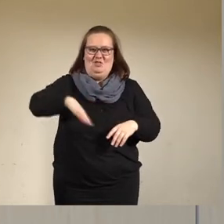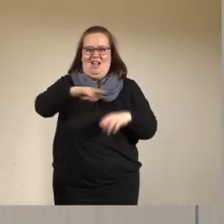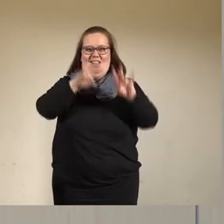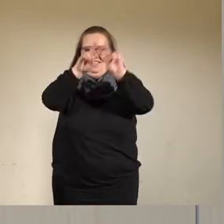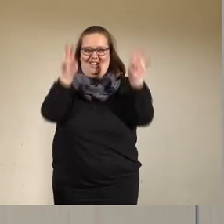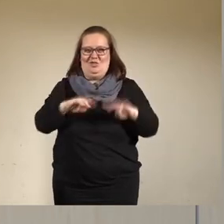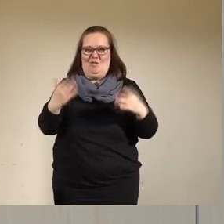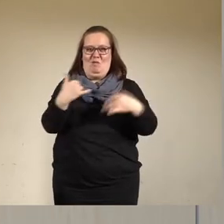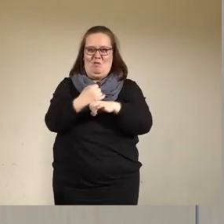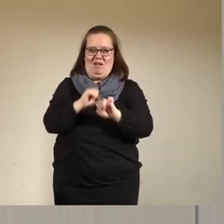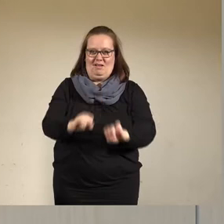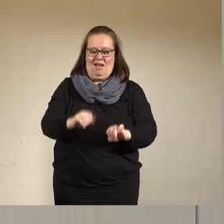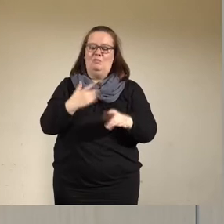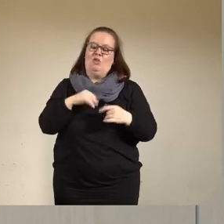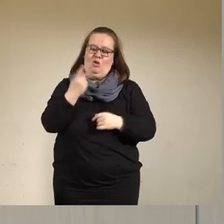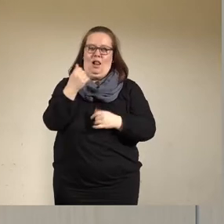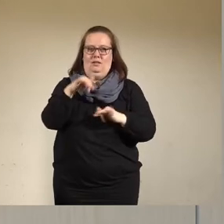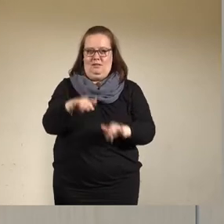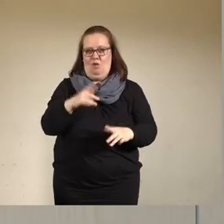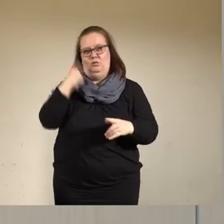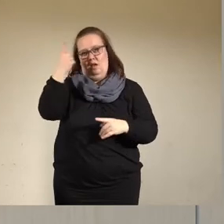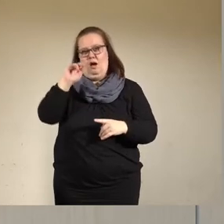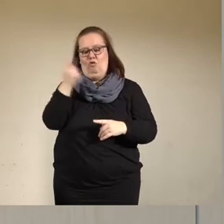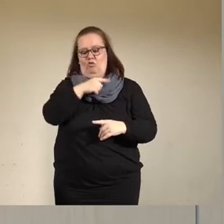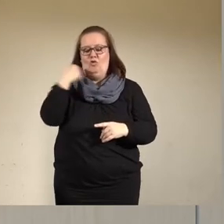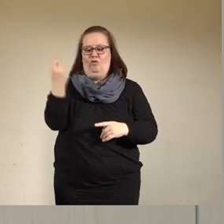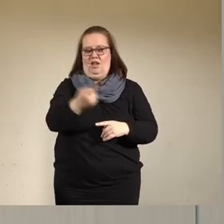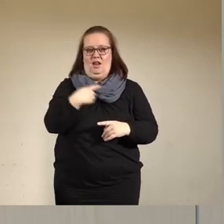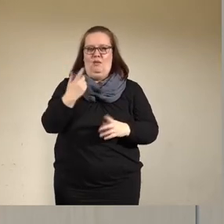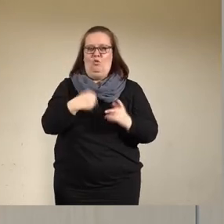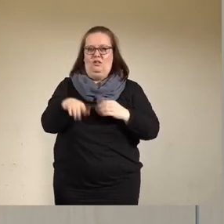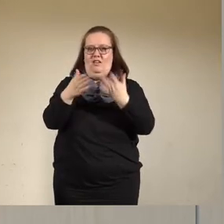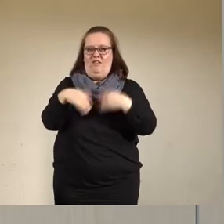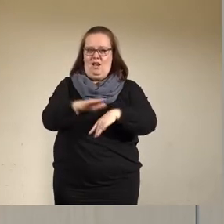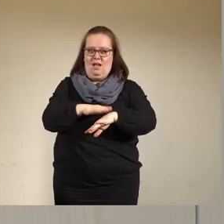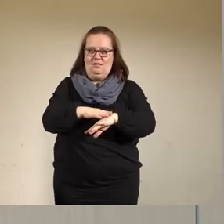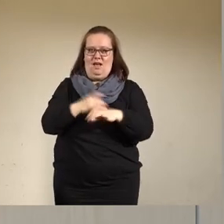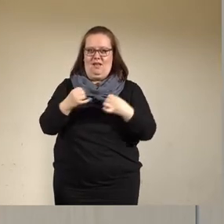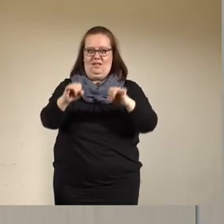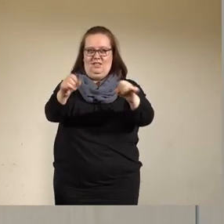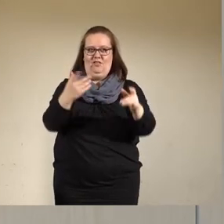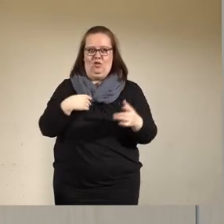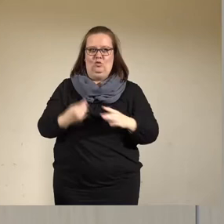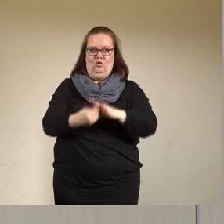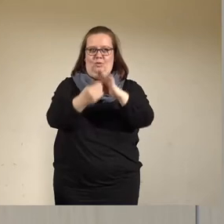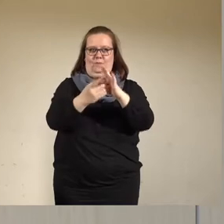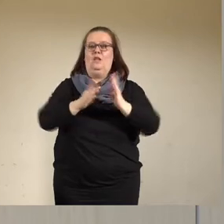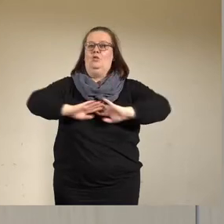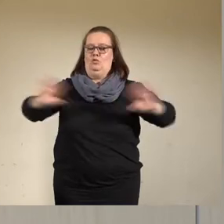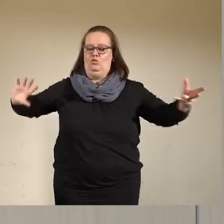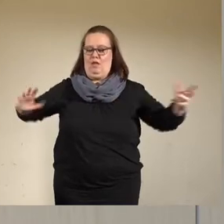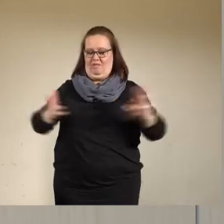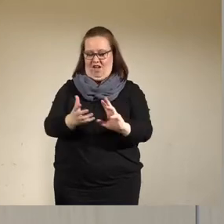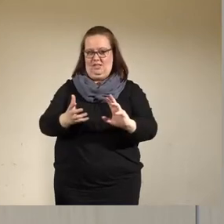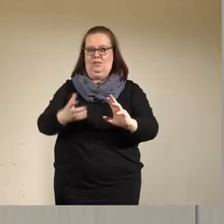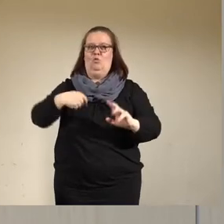dafür stehen Mittel zur Verfügung. Und ich glaube, das kommt ganz vielen, die gerade in der Weihnachtszeit aktiv sind, dann auch zugute. Kurz